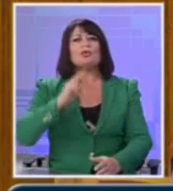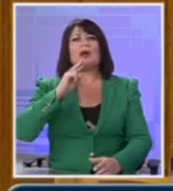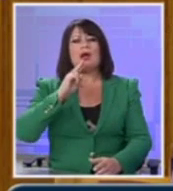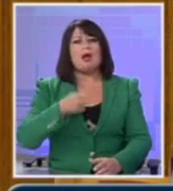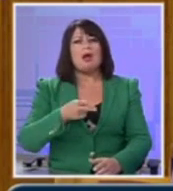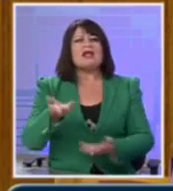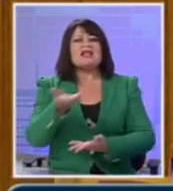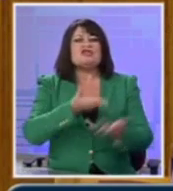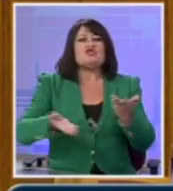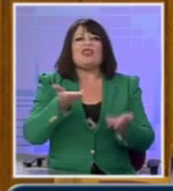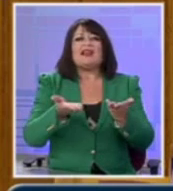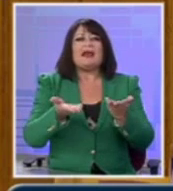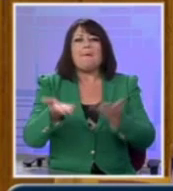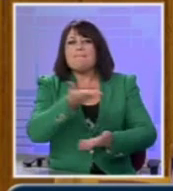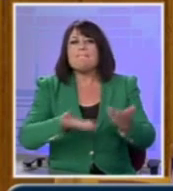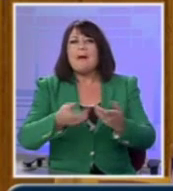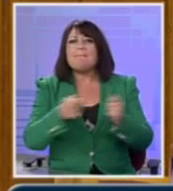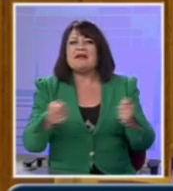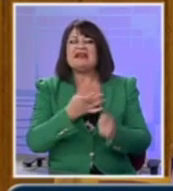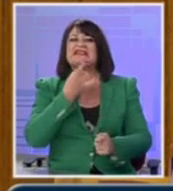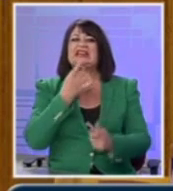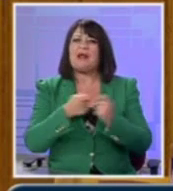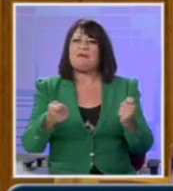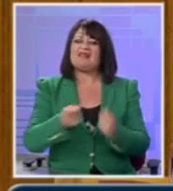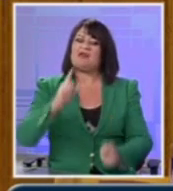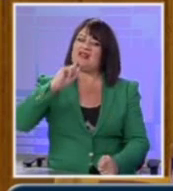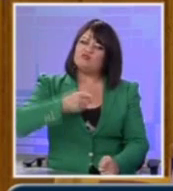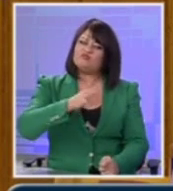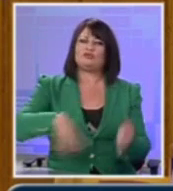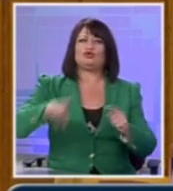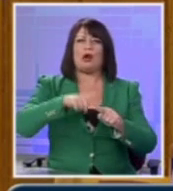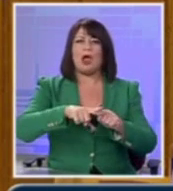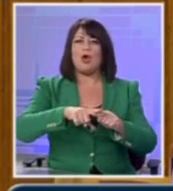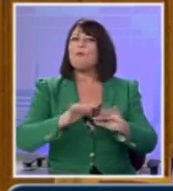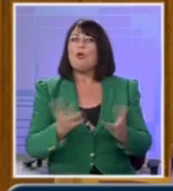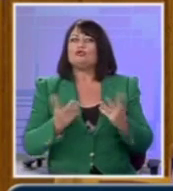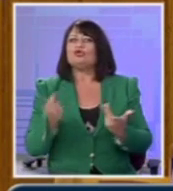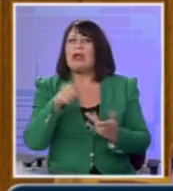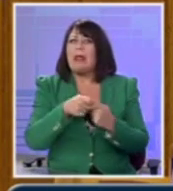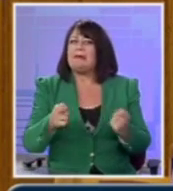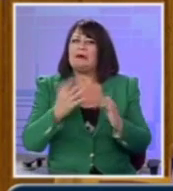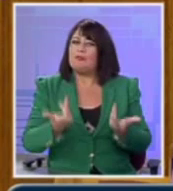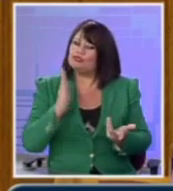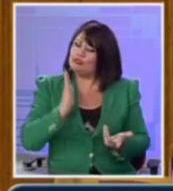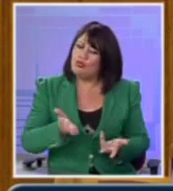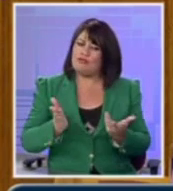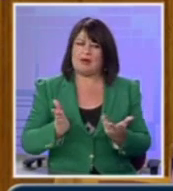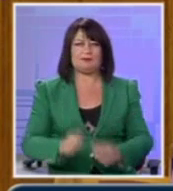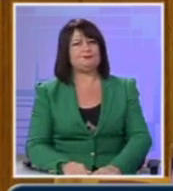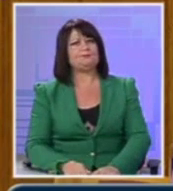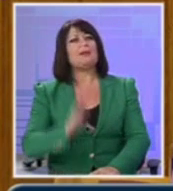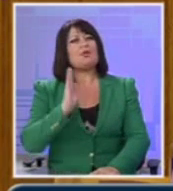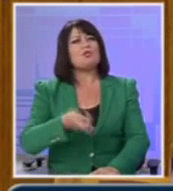βρούμε ισοδύναμα απέναντι στα σκληρά μέτρα που επιβλήθηκαν στον ελληνικό λαό και στη χώρα, να επιτρέψουν την εφαρμογή